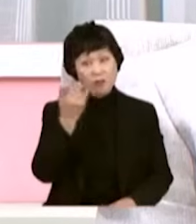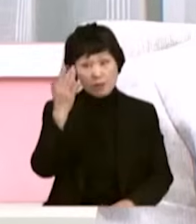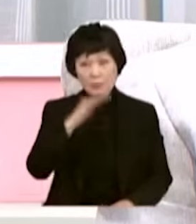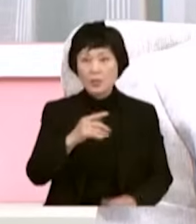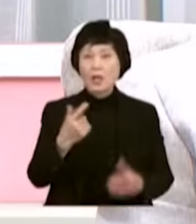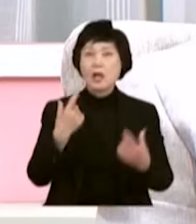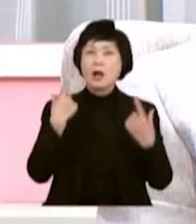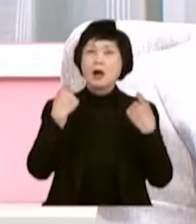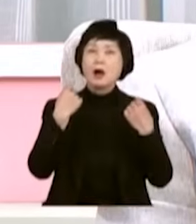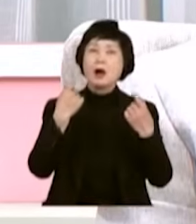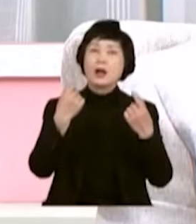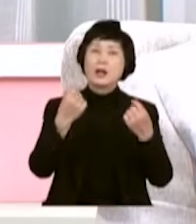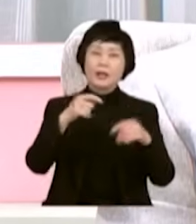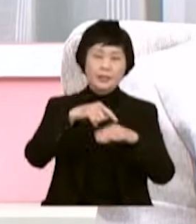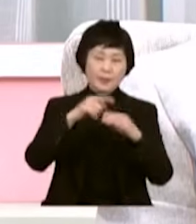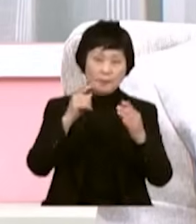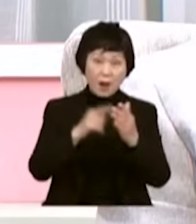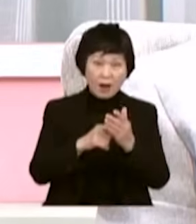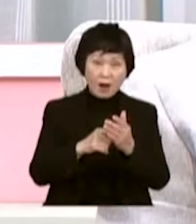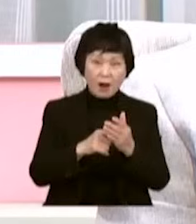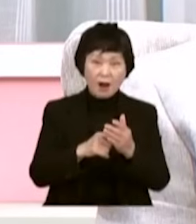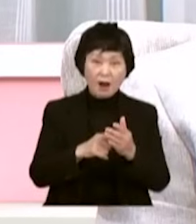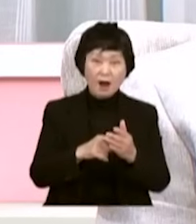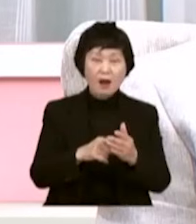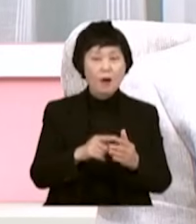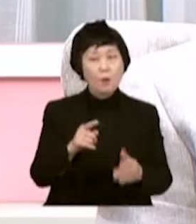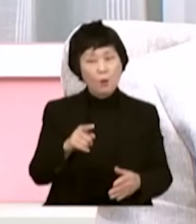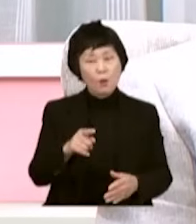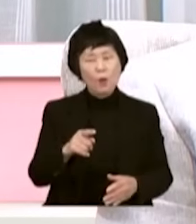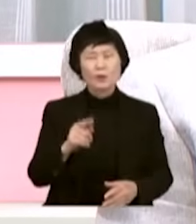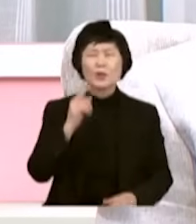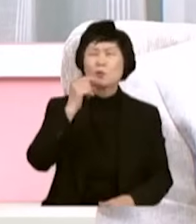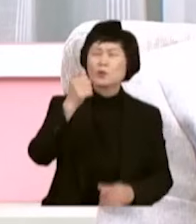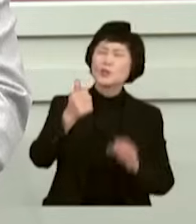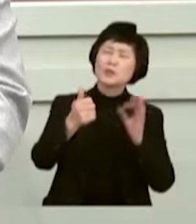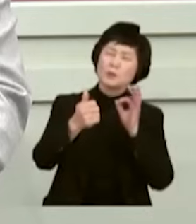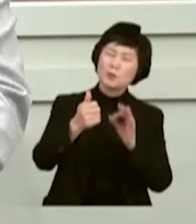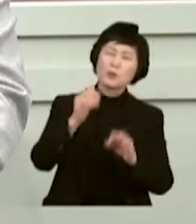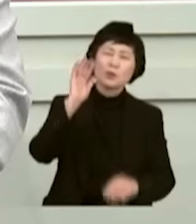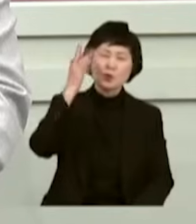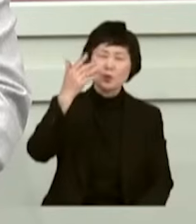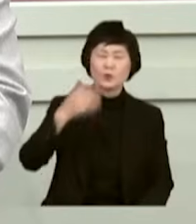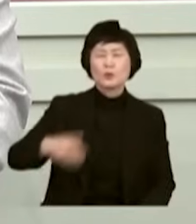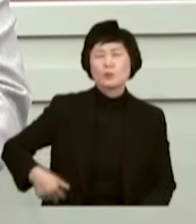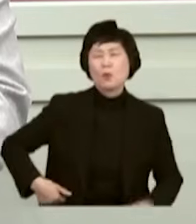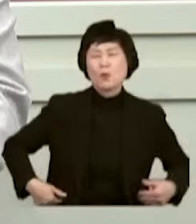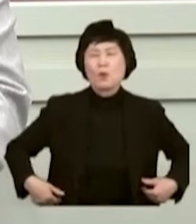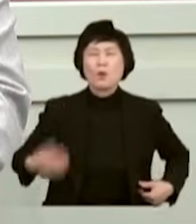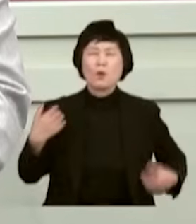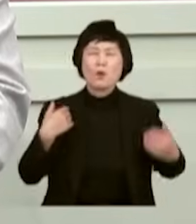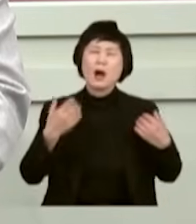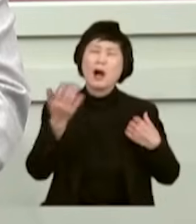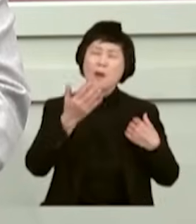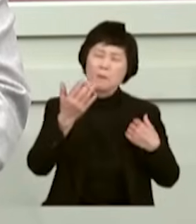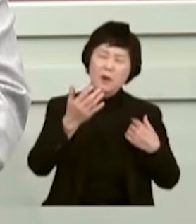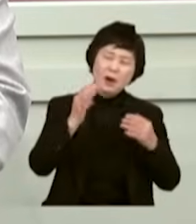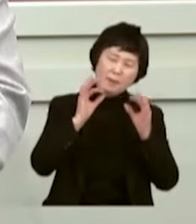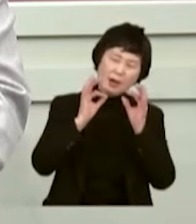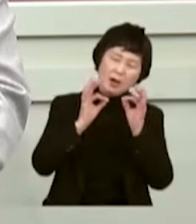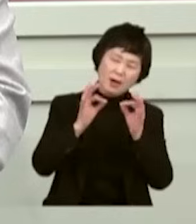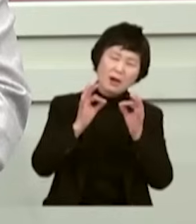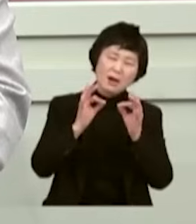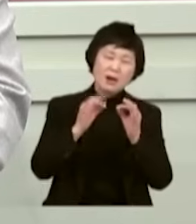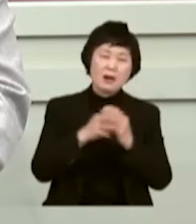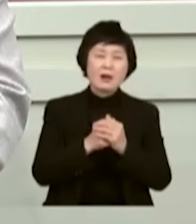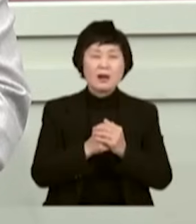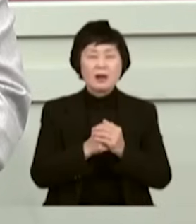제가 너무 감동받았는데 요즘 아프기 시작해요. 이제 허리가 아프시고 뭐 당뇨도 또 이렇게 오셨다 조금 있고 그래서 요즘 몸이 안